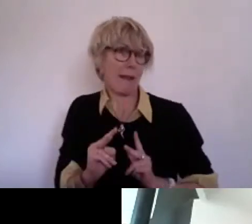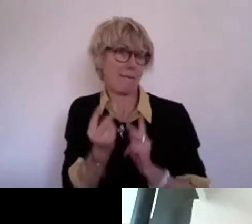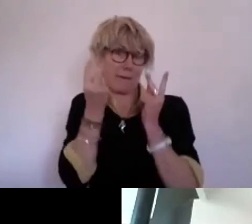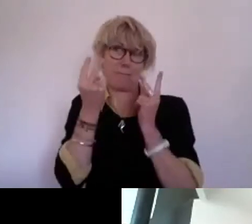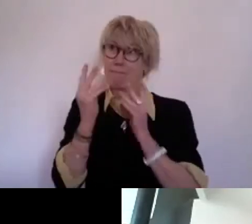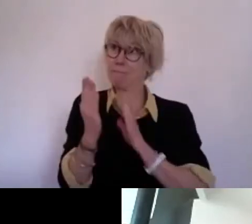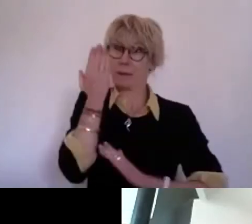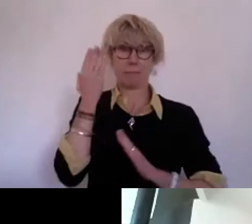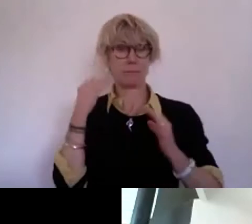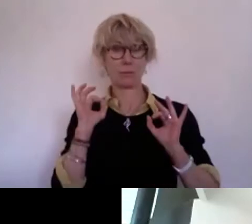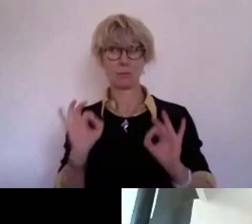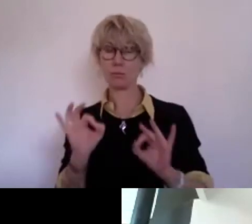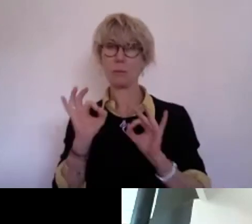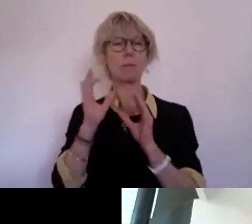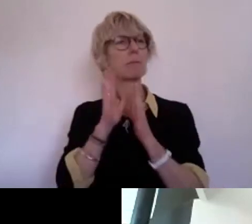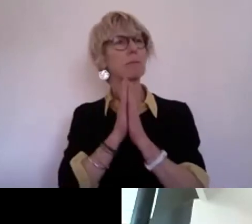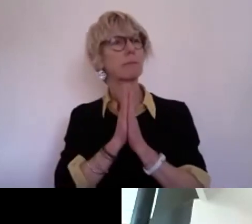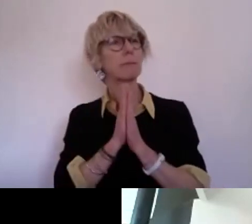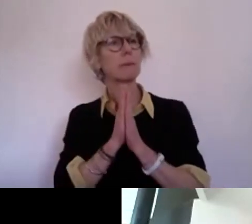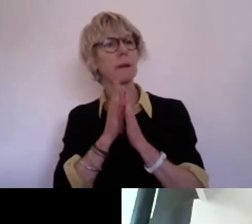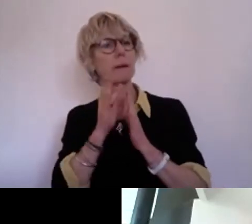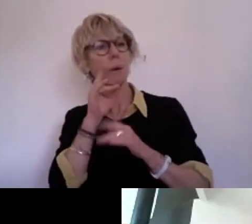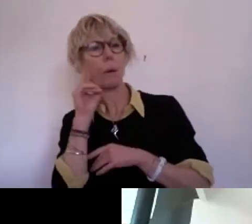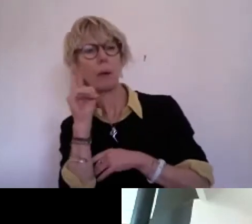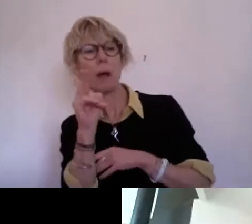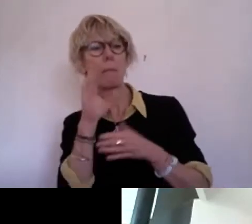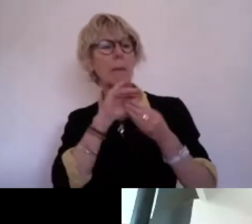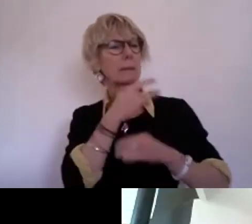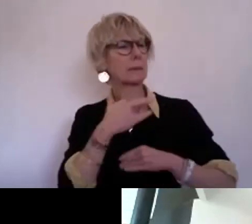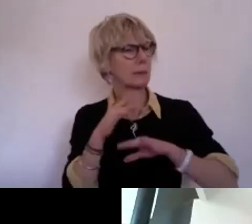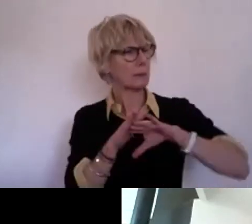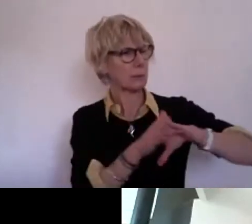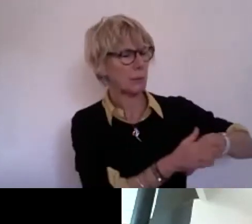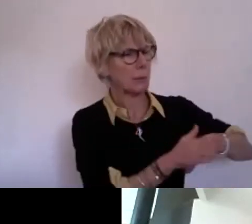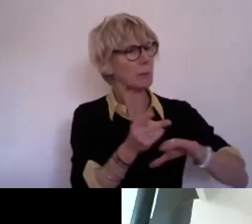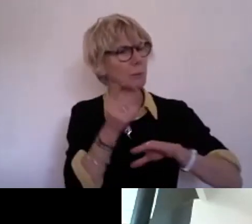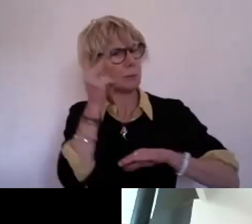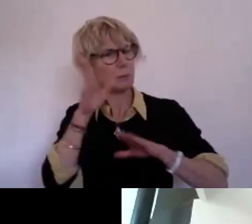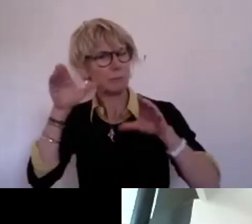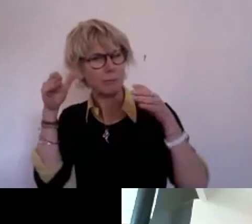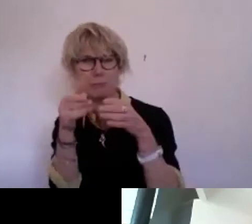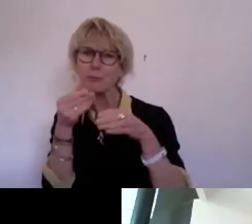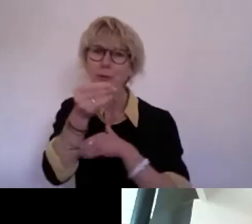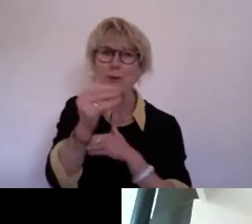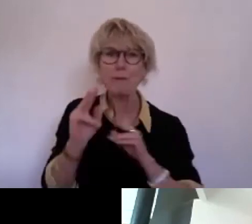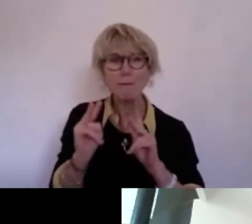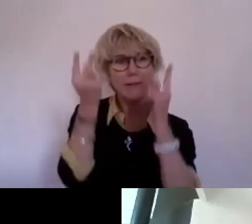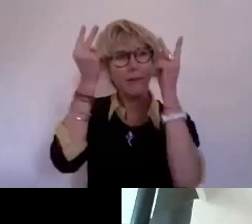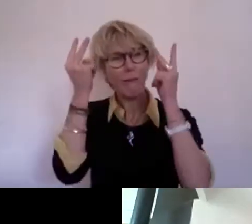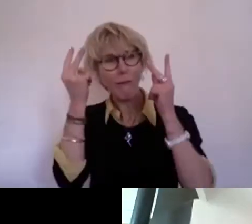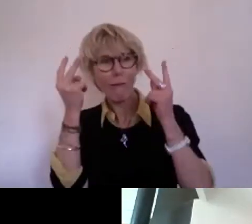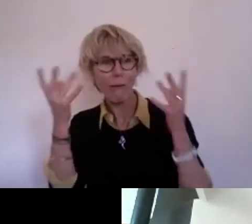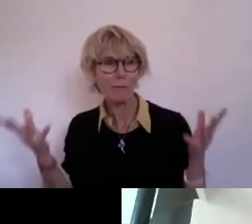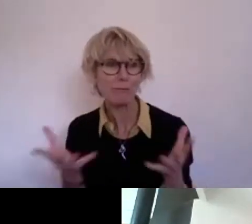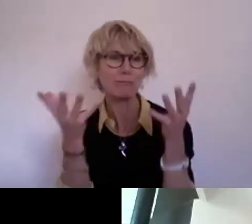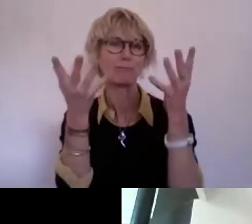pas être tourné vers les difficultés des résidents, mais plutôt vers le vivant. Mon rôle, ça va être donc